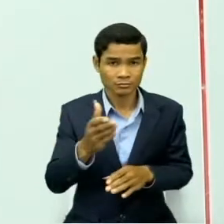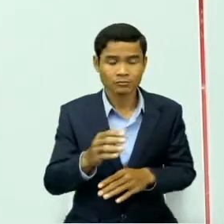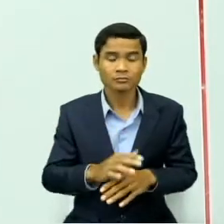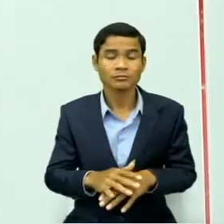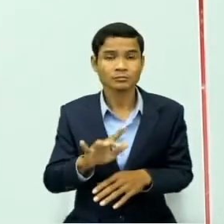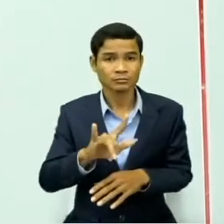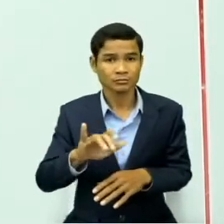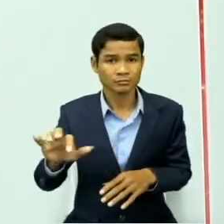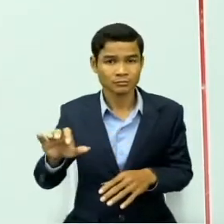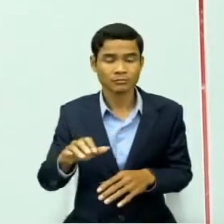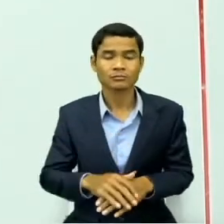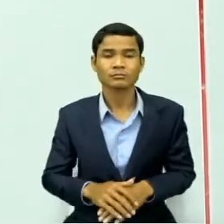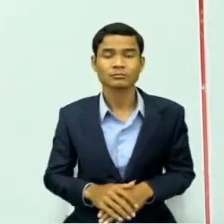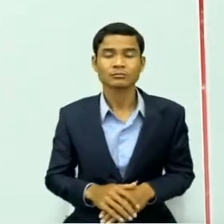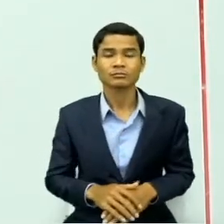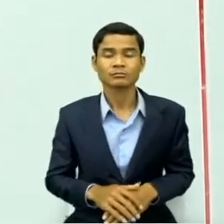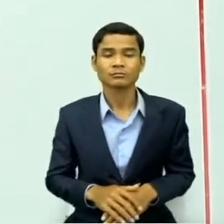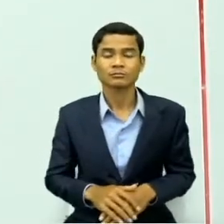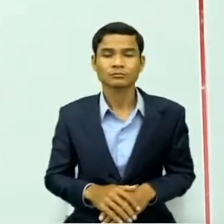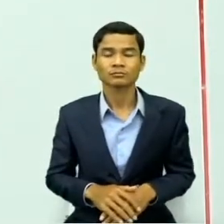bí